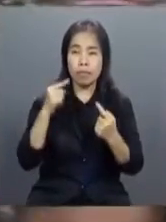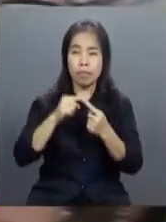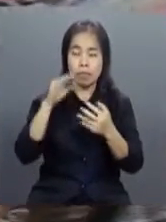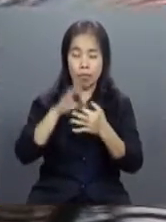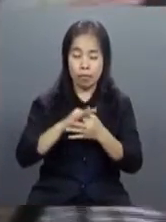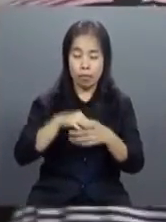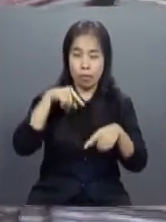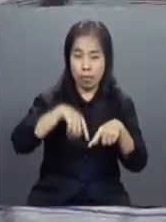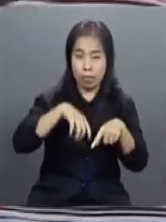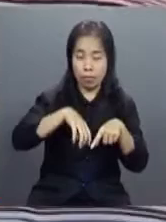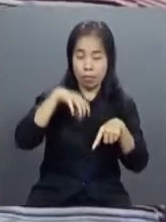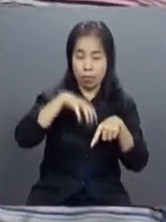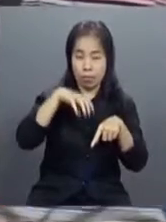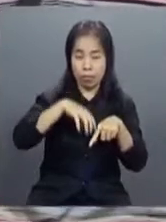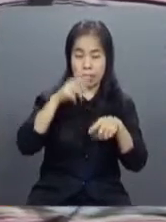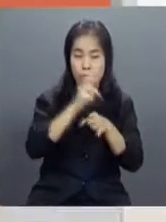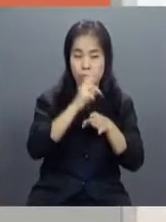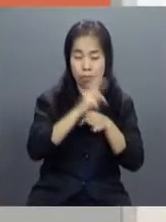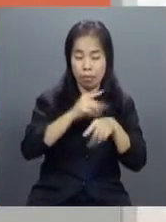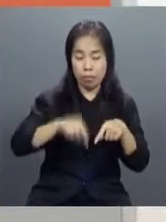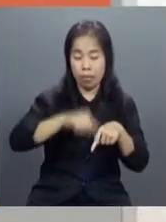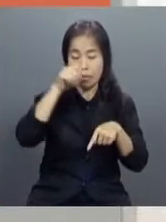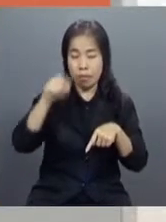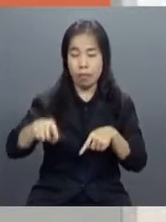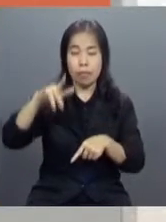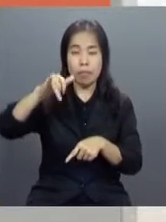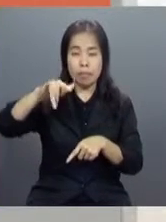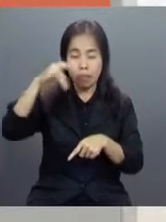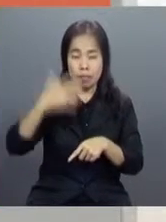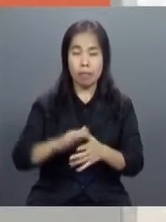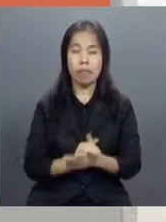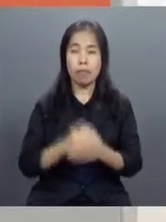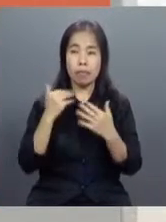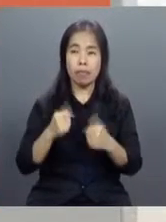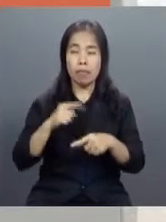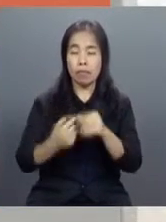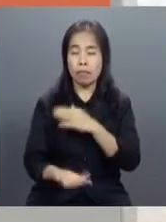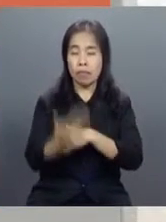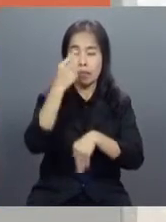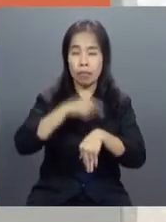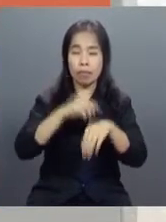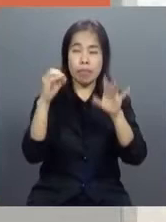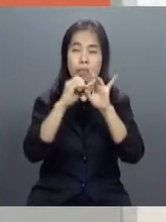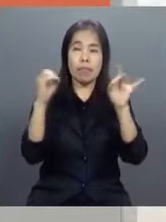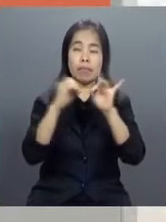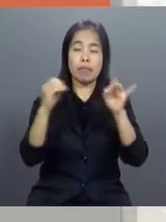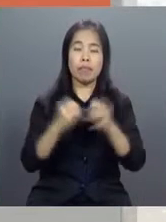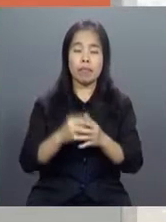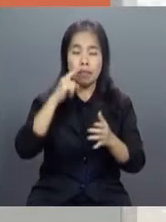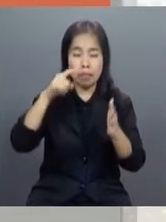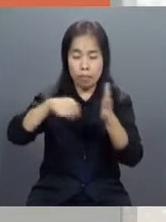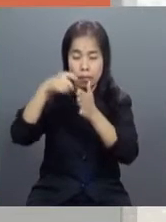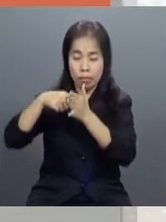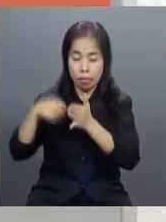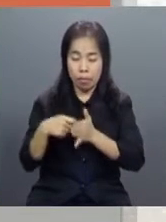จากสนามบินสุวรรณภูมิไปสถานีพญาไทยนั้นขัดข้องโดยเมื่อเวลา 8:00นที่ผ่านมาจากการตรวจสอบสาเหตุเนื่องจาก